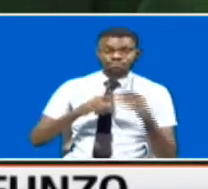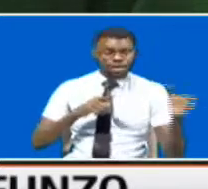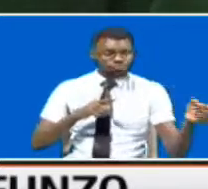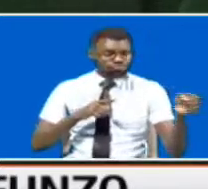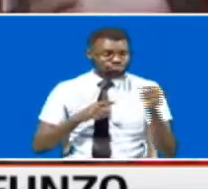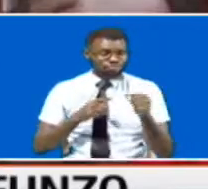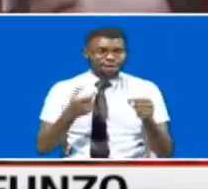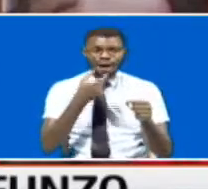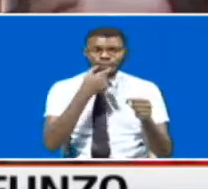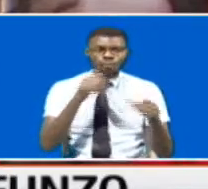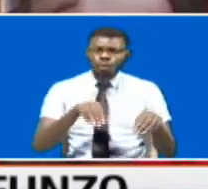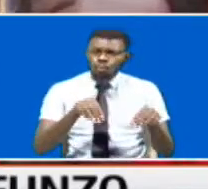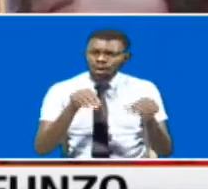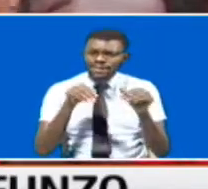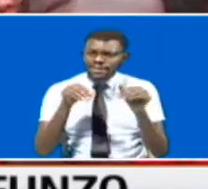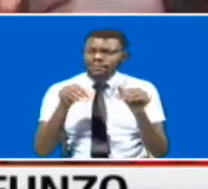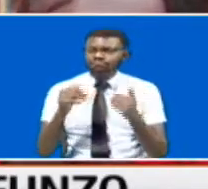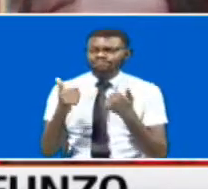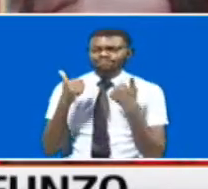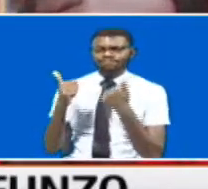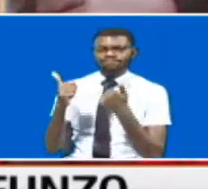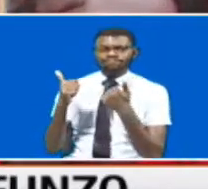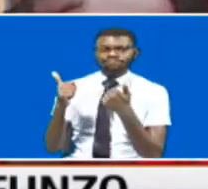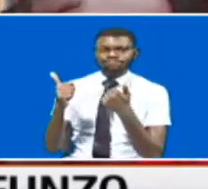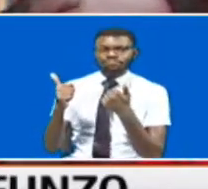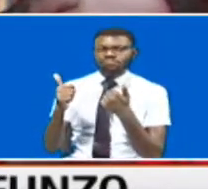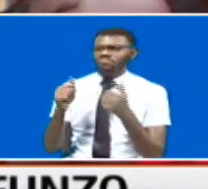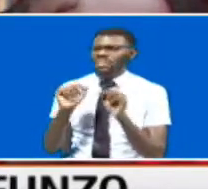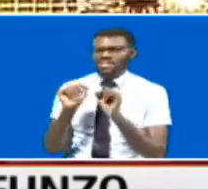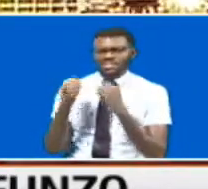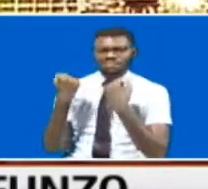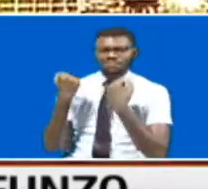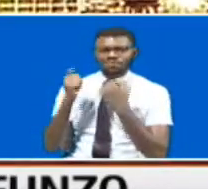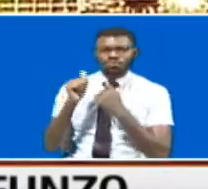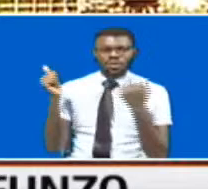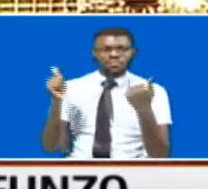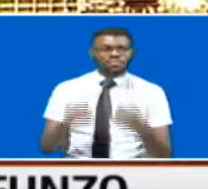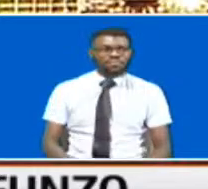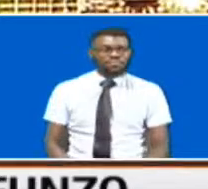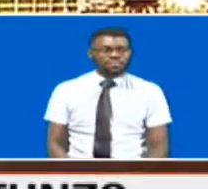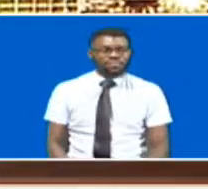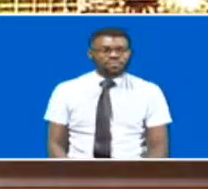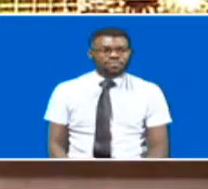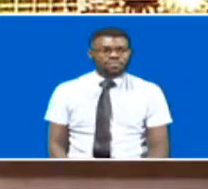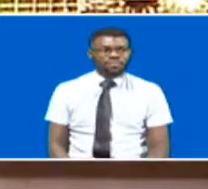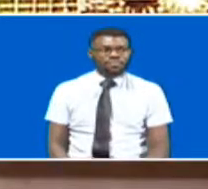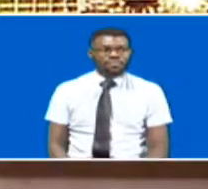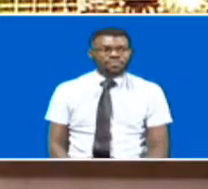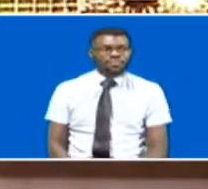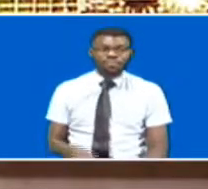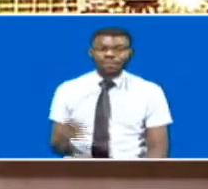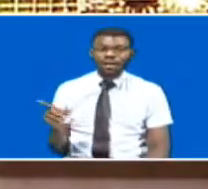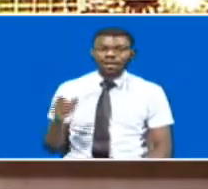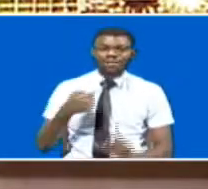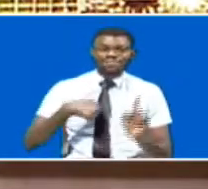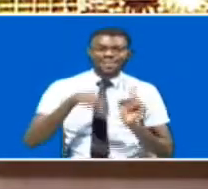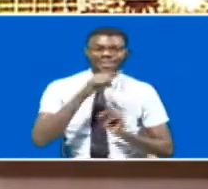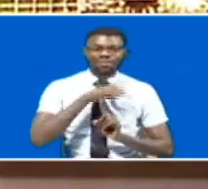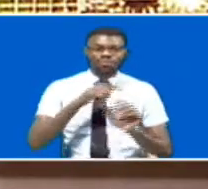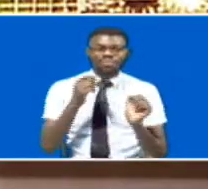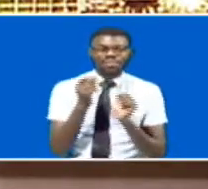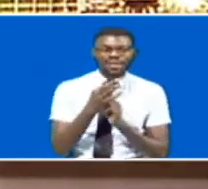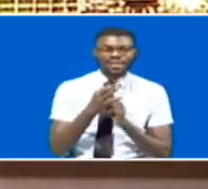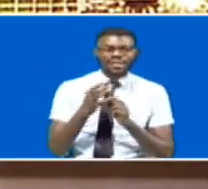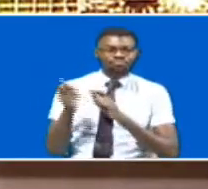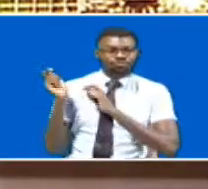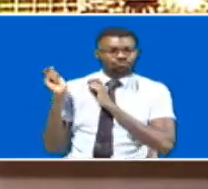mea kazi hii, safety yao inakuwa assured and guaranteed. Sarath Singh alibuka mshindi wa mkondo wa 13 wa gofu